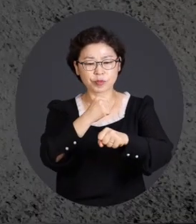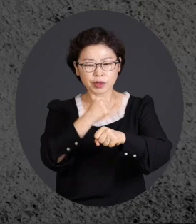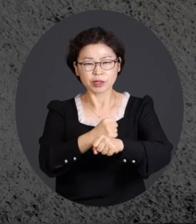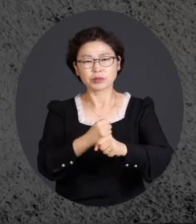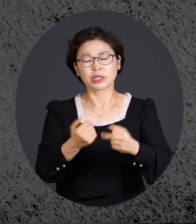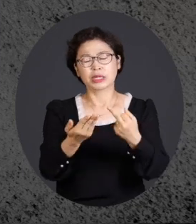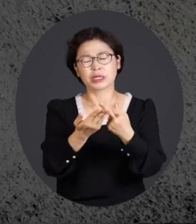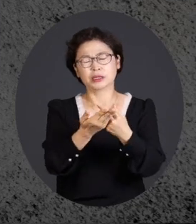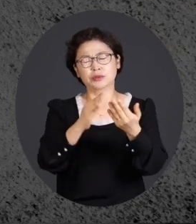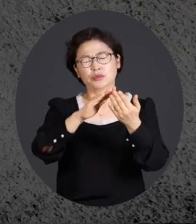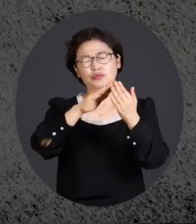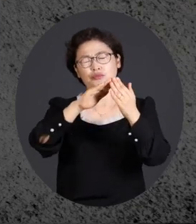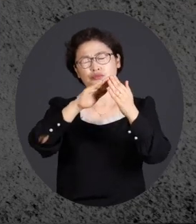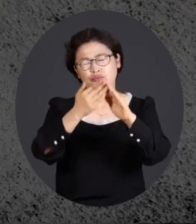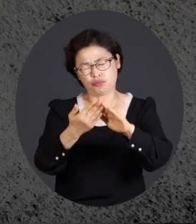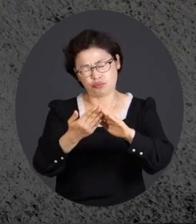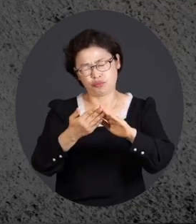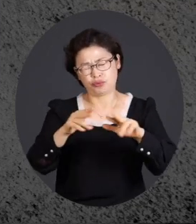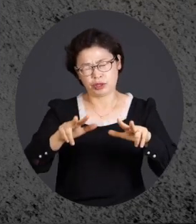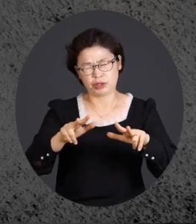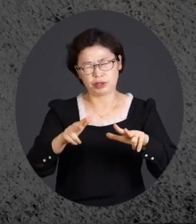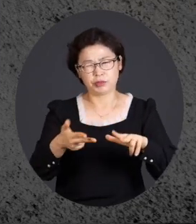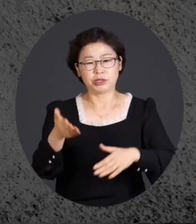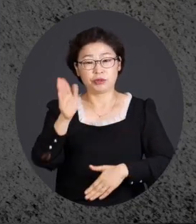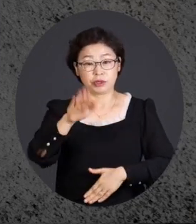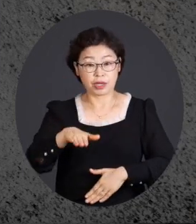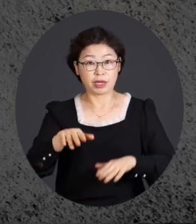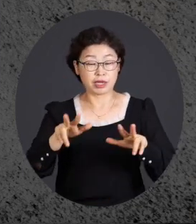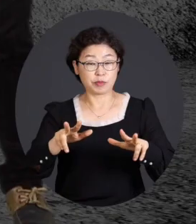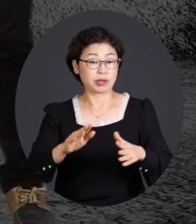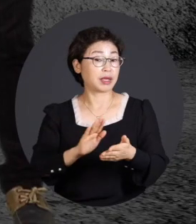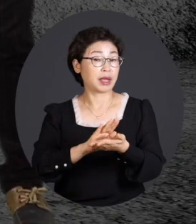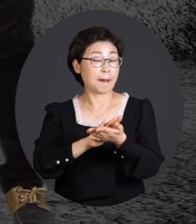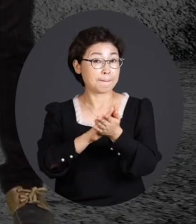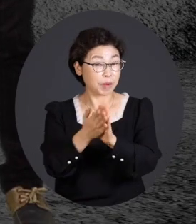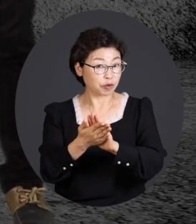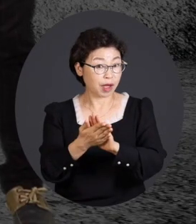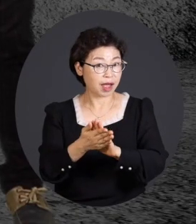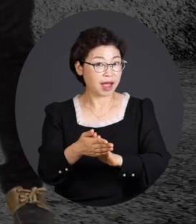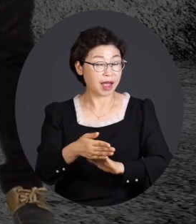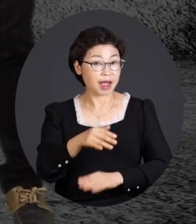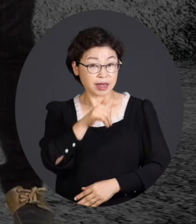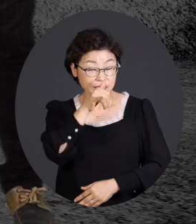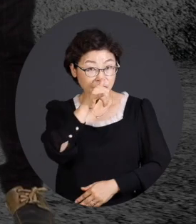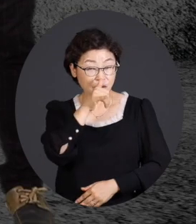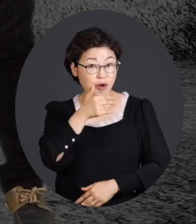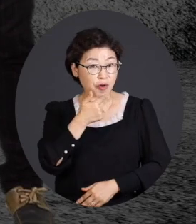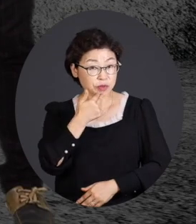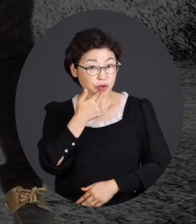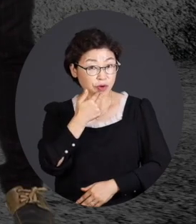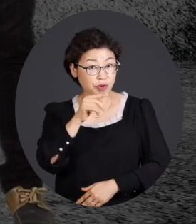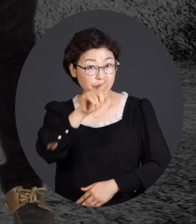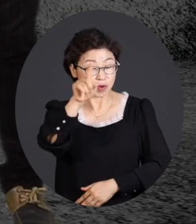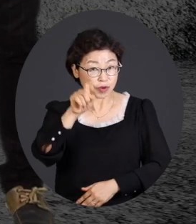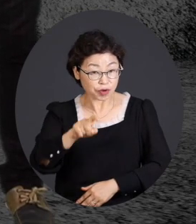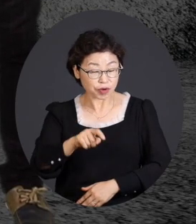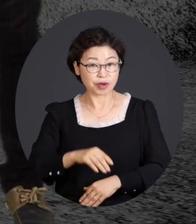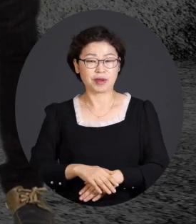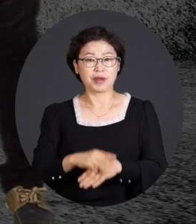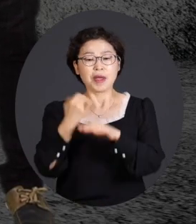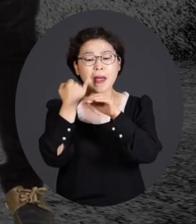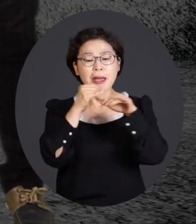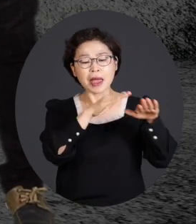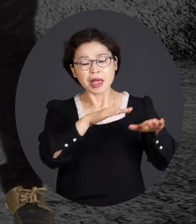섬. 그런데 이번엔 선무작전입니다. 이 중산간 마을 주민들은 이 토벌대 명령에 따라 해변